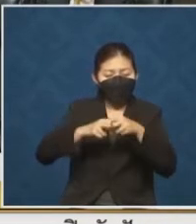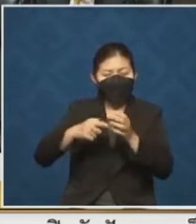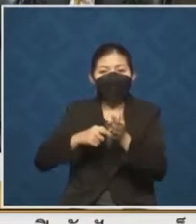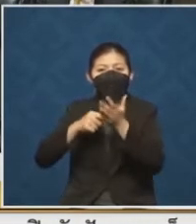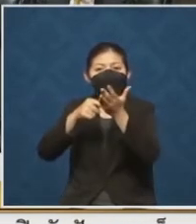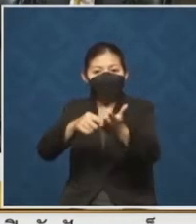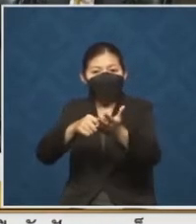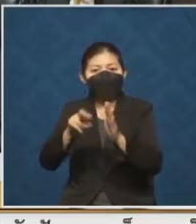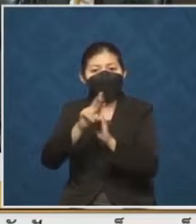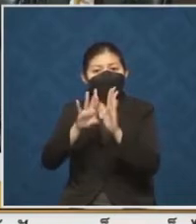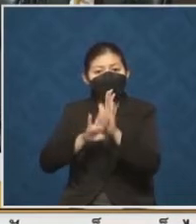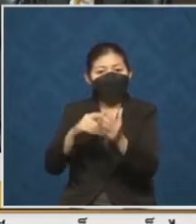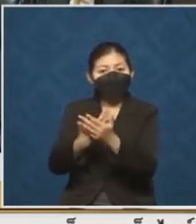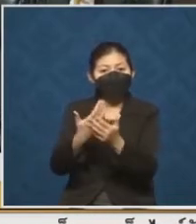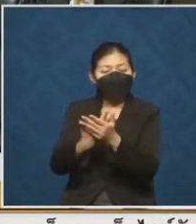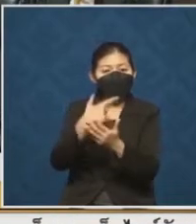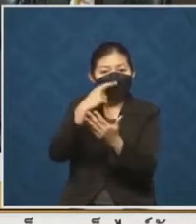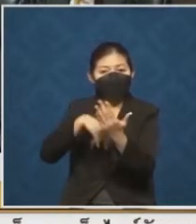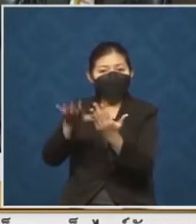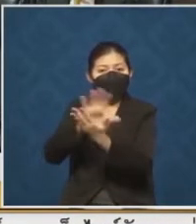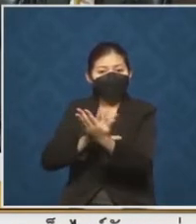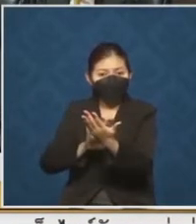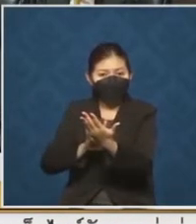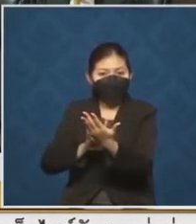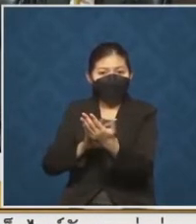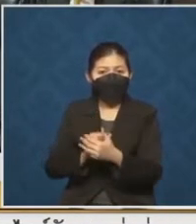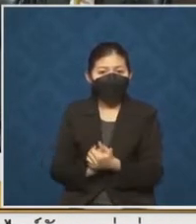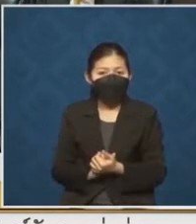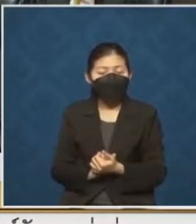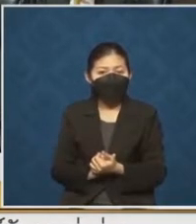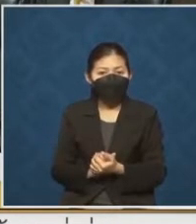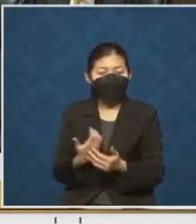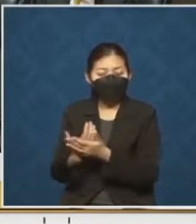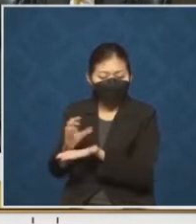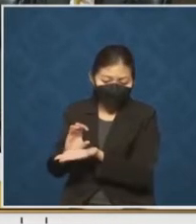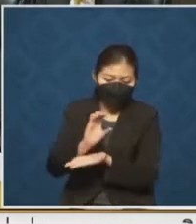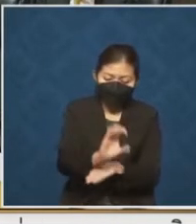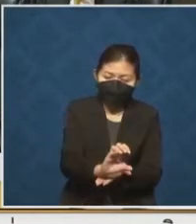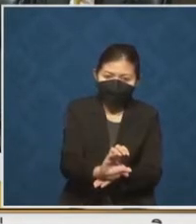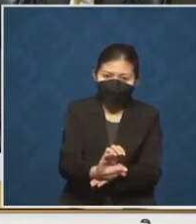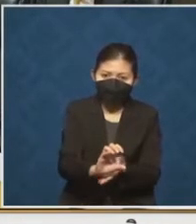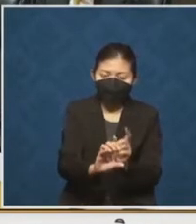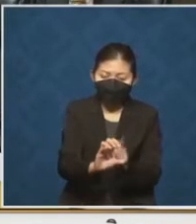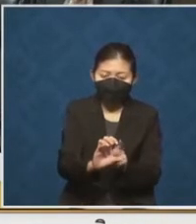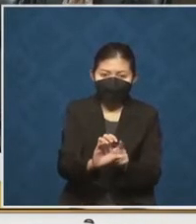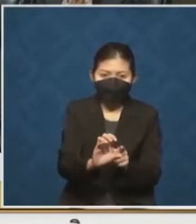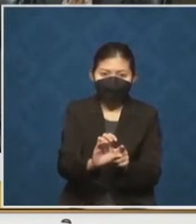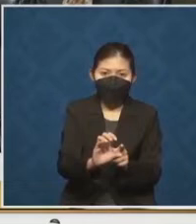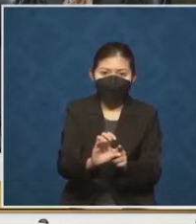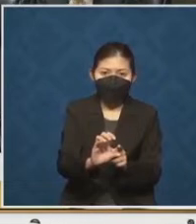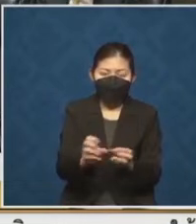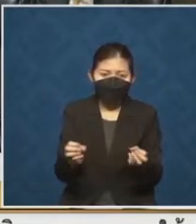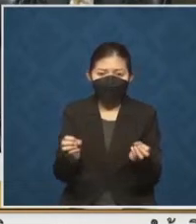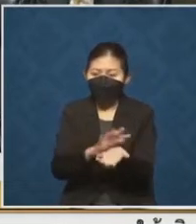ชนเรื่องนี้จะเป็นประเด็นรายละเอียดที่จะต้องนำเสนอต่อไปครับทำทานที่รบครับอ่ะแต่